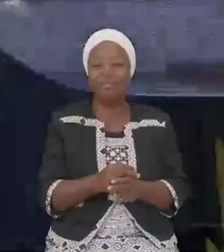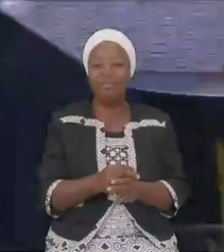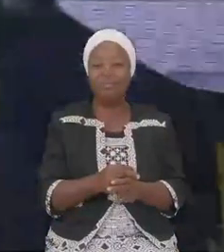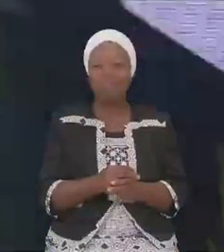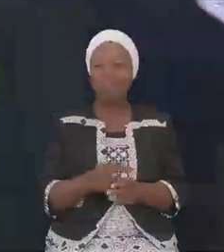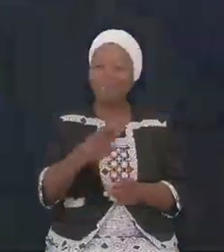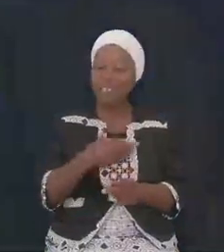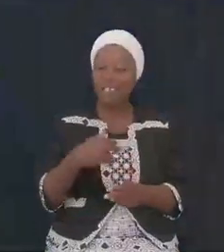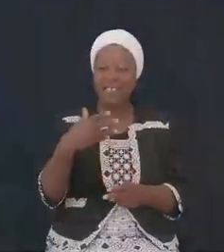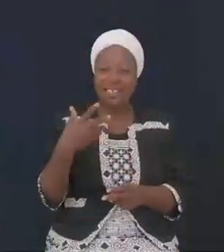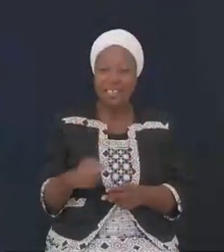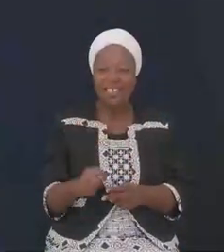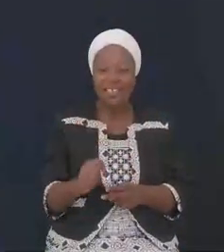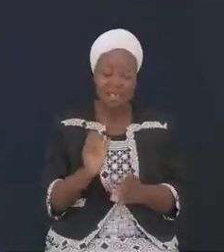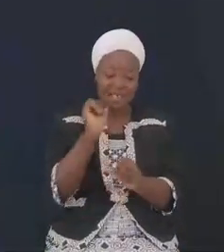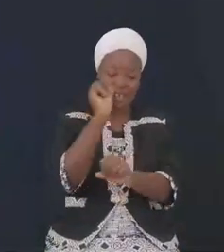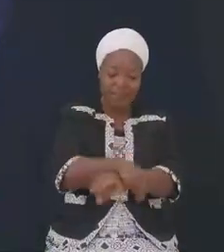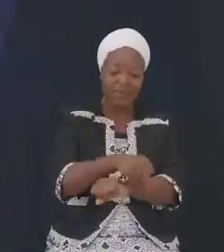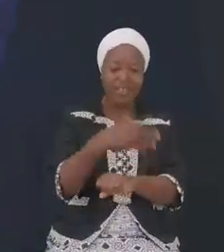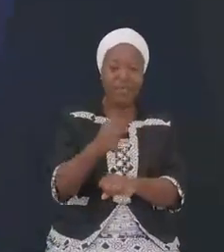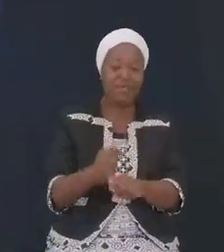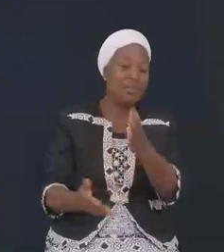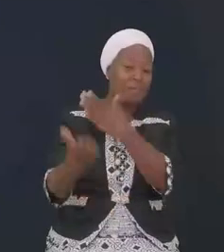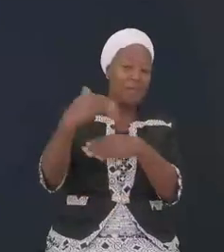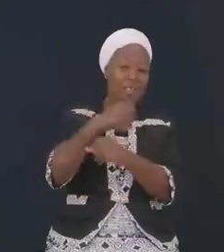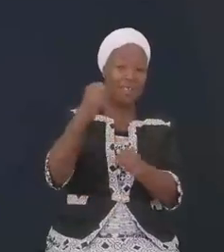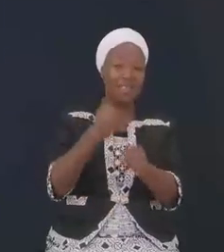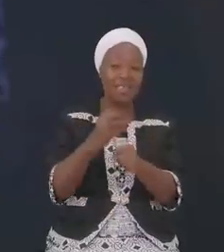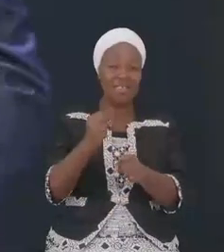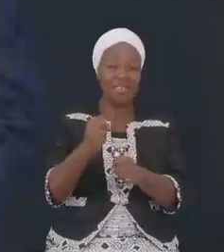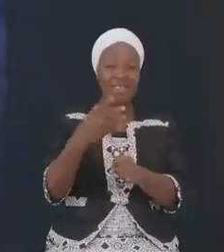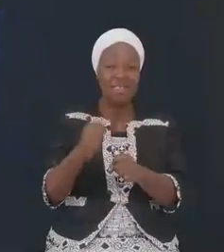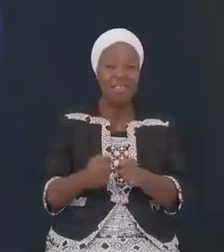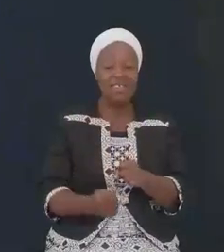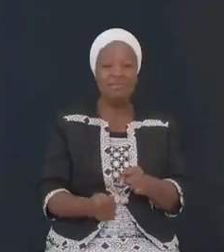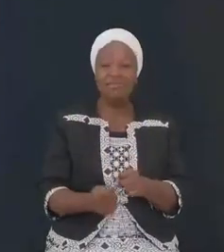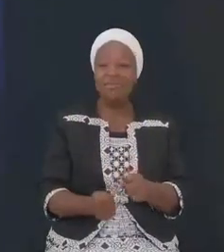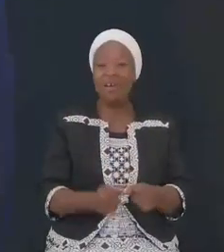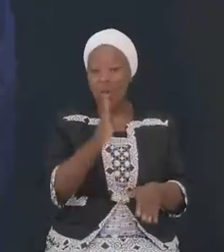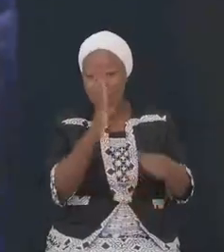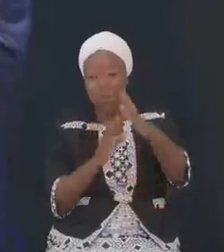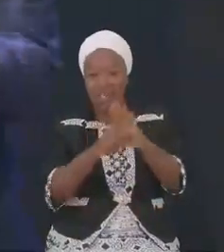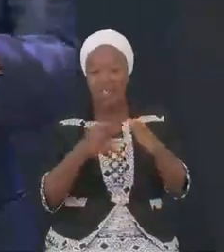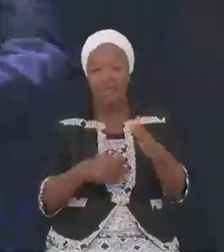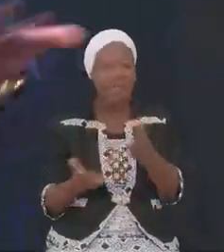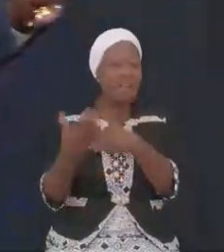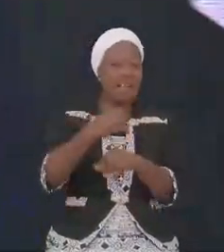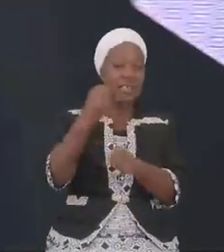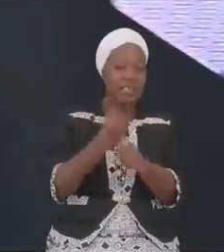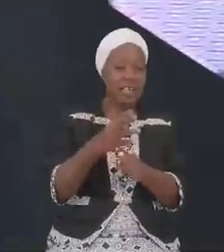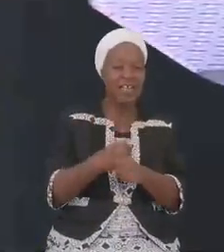Jésus-Christ. Que l'échec de l'année passée, la dégradation de l'année